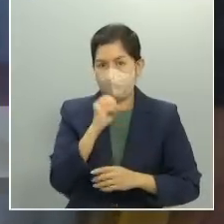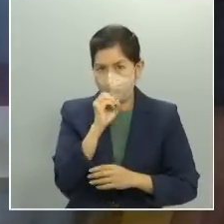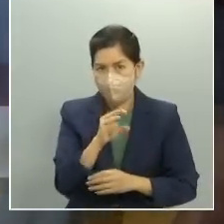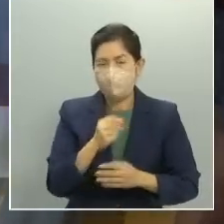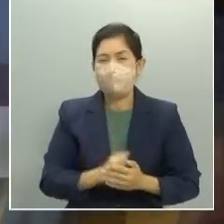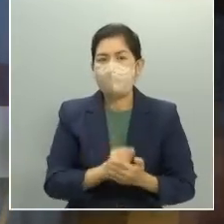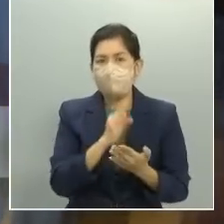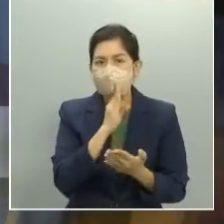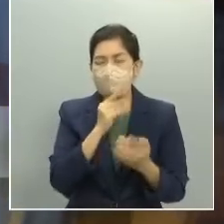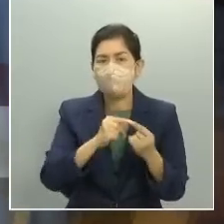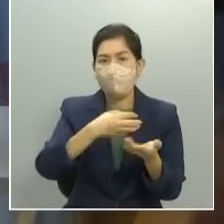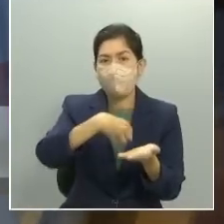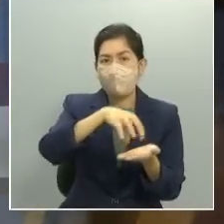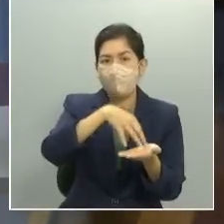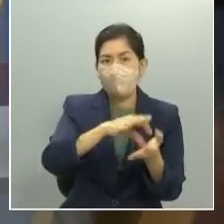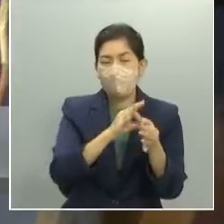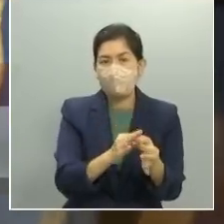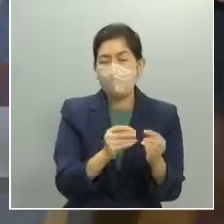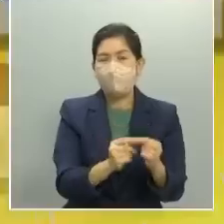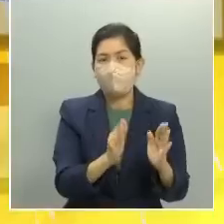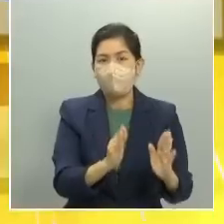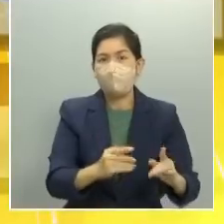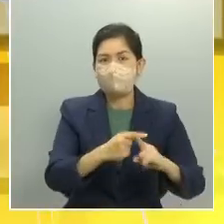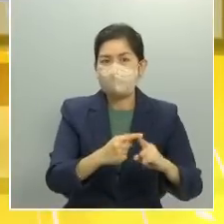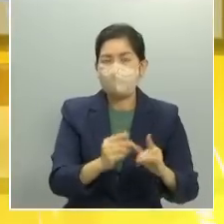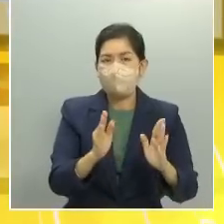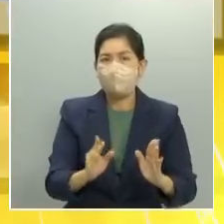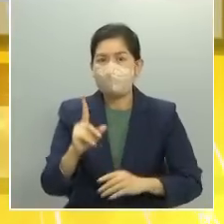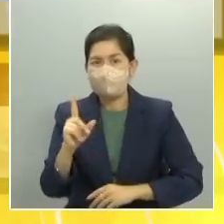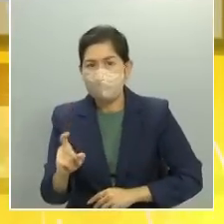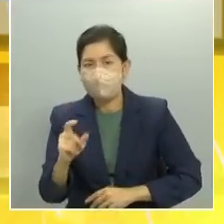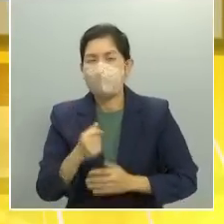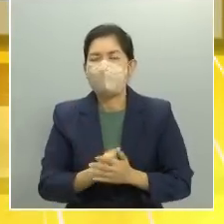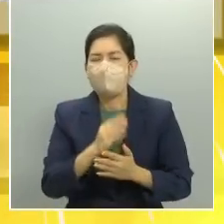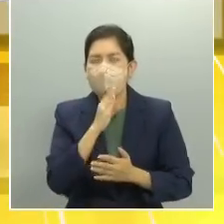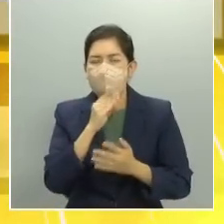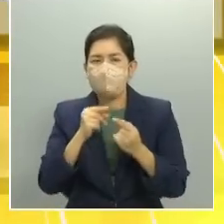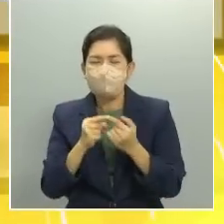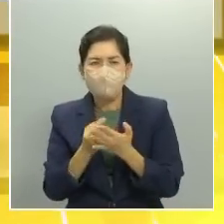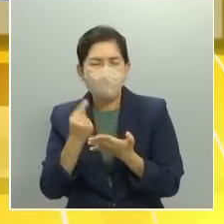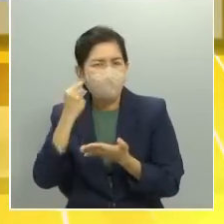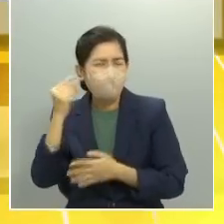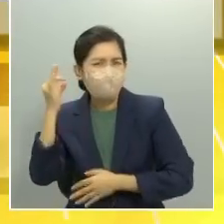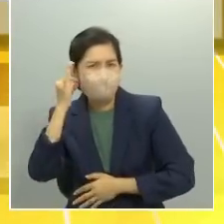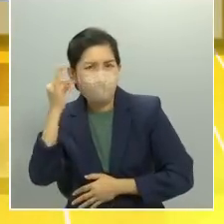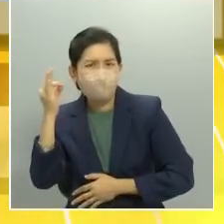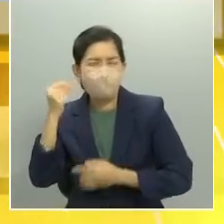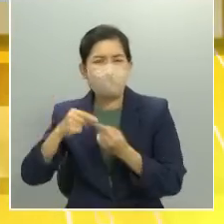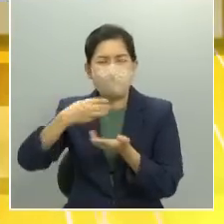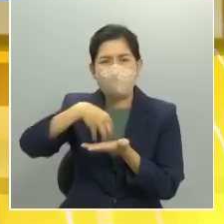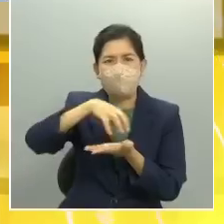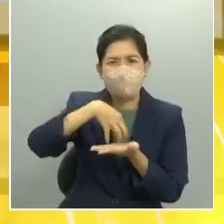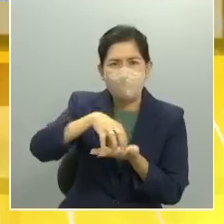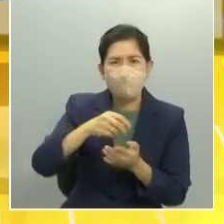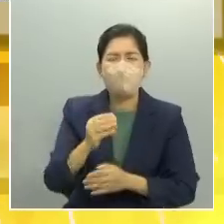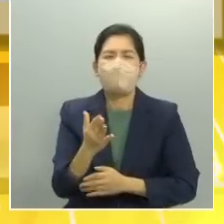นอเฉพาะกรณีมีคนเจ็บคนตายเท่าไหร่ไม่นำเสนอเสียงของความสูญเสียมันจะไม่ดังมากๆเพียงพอที่จะ